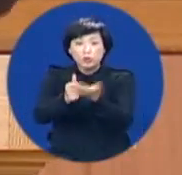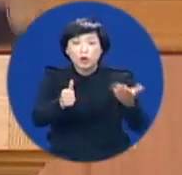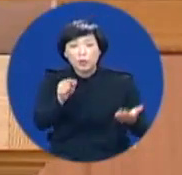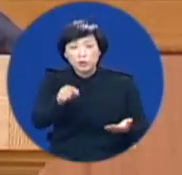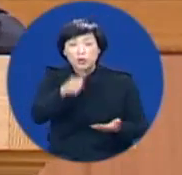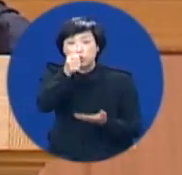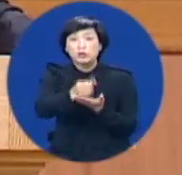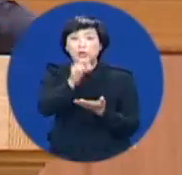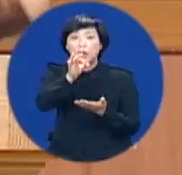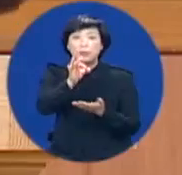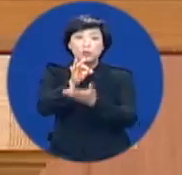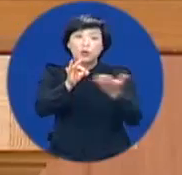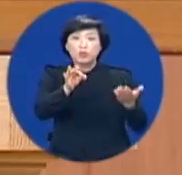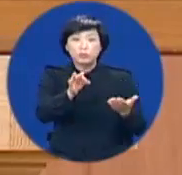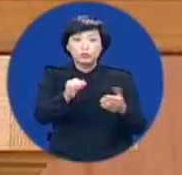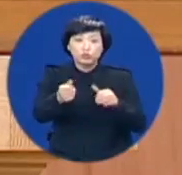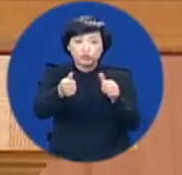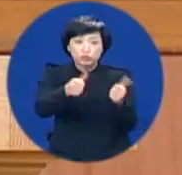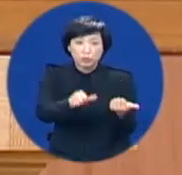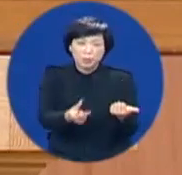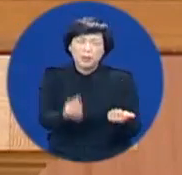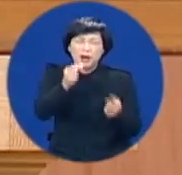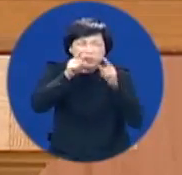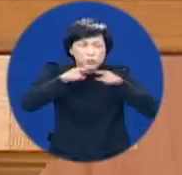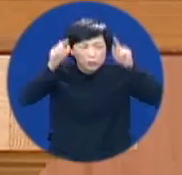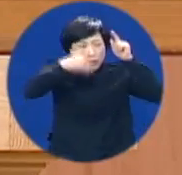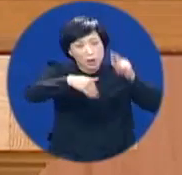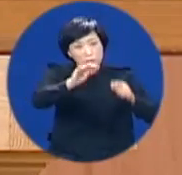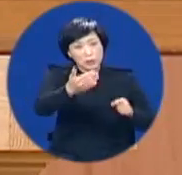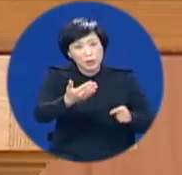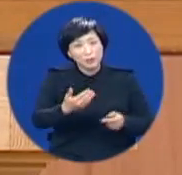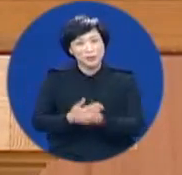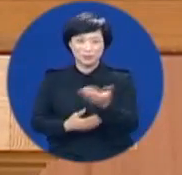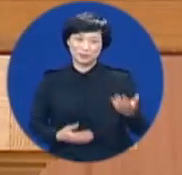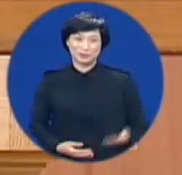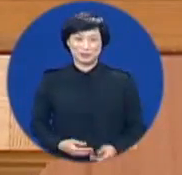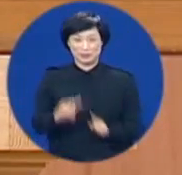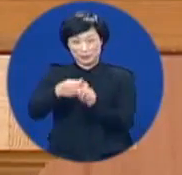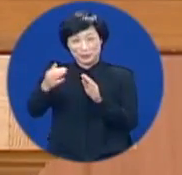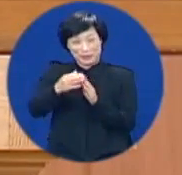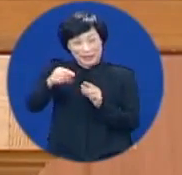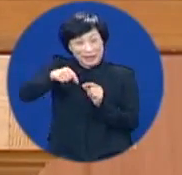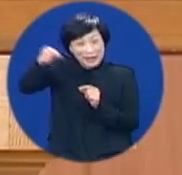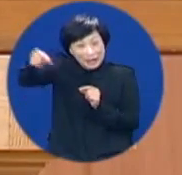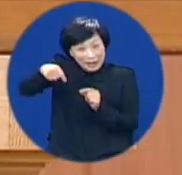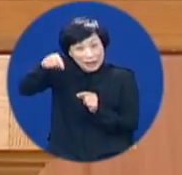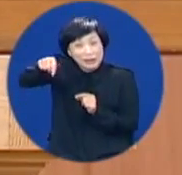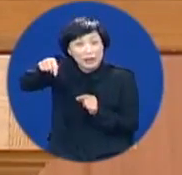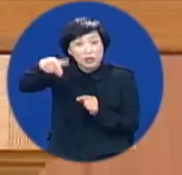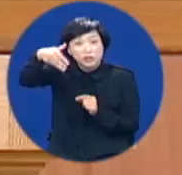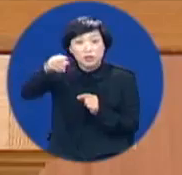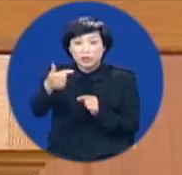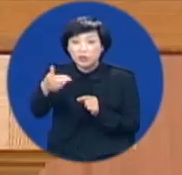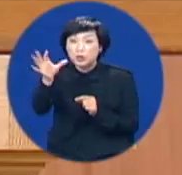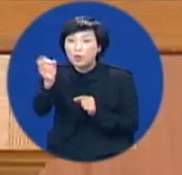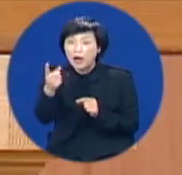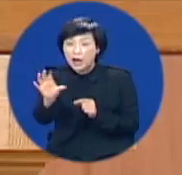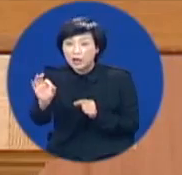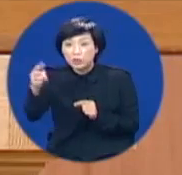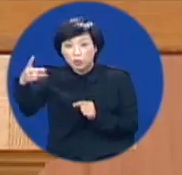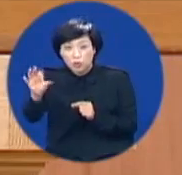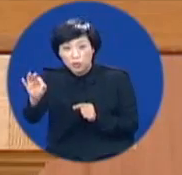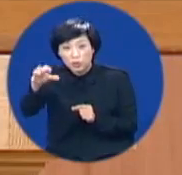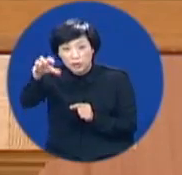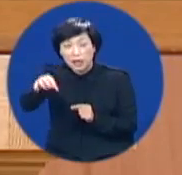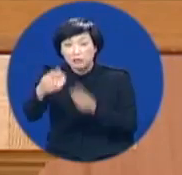이 죄값으로 죽음은 바로 지옥. 여기 천왕동에 교도소 있죠. 예, 헌법을 어긴 자들이